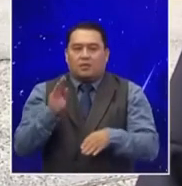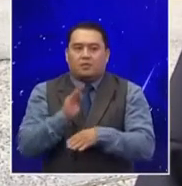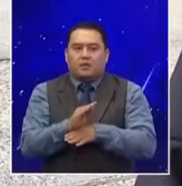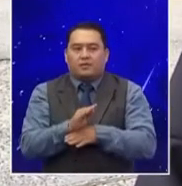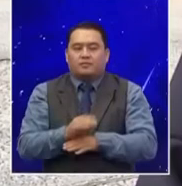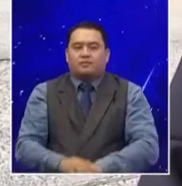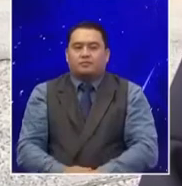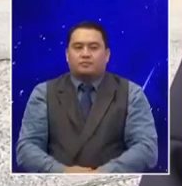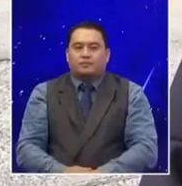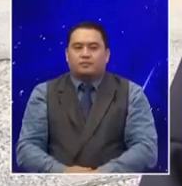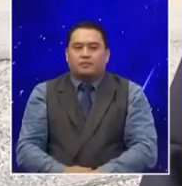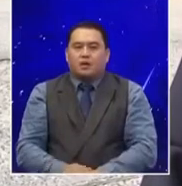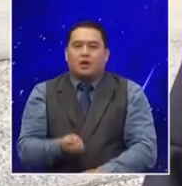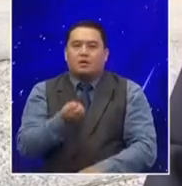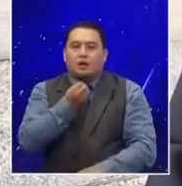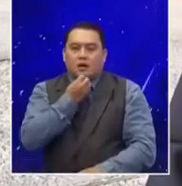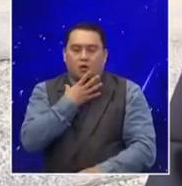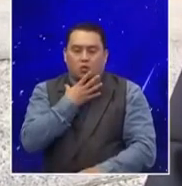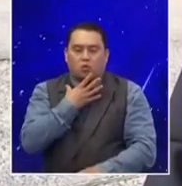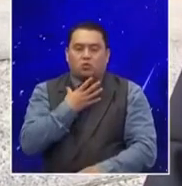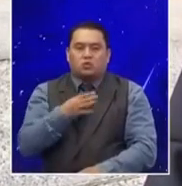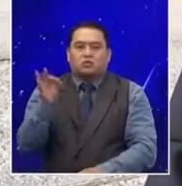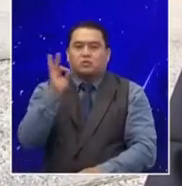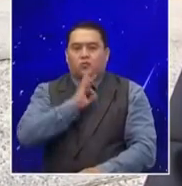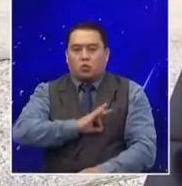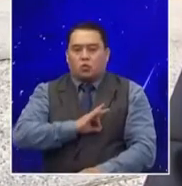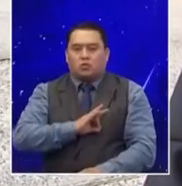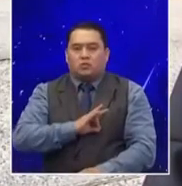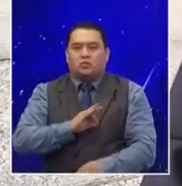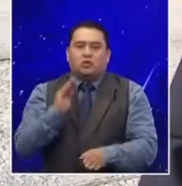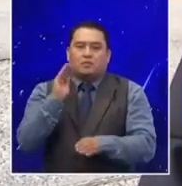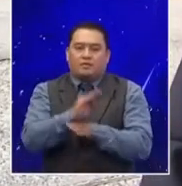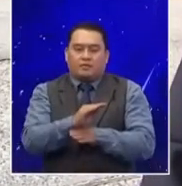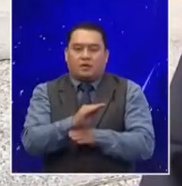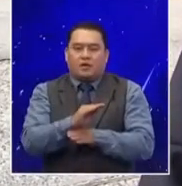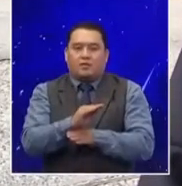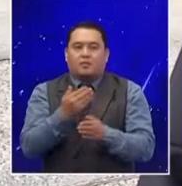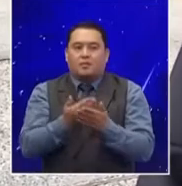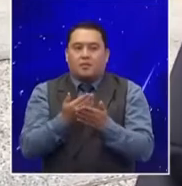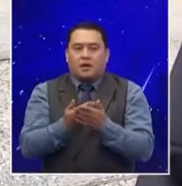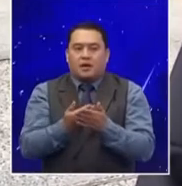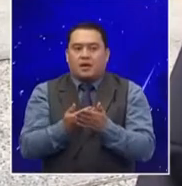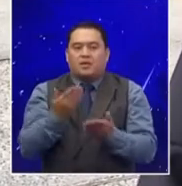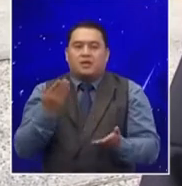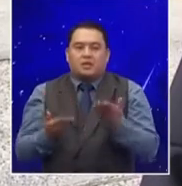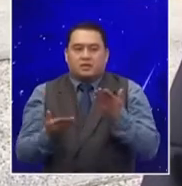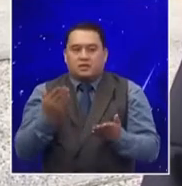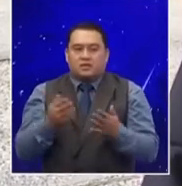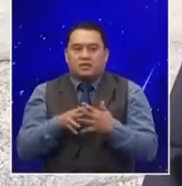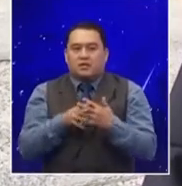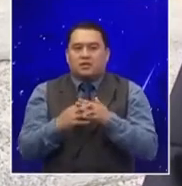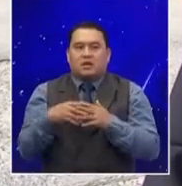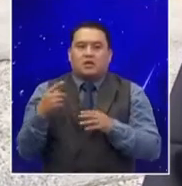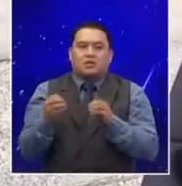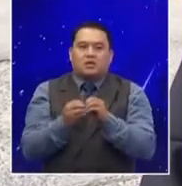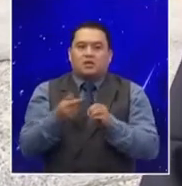кукурузы. Это хорошее подспорье для самих крестьян. К примеру, допустим, если крестьянин имеет